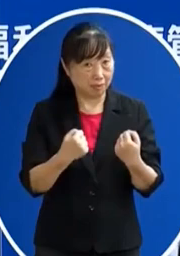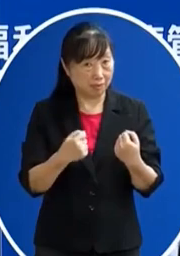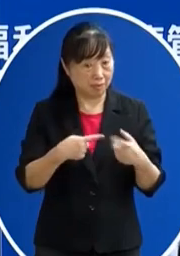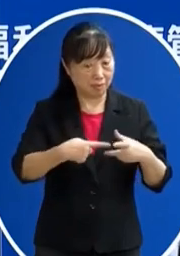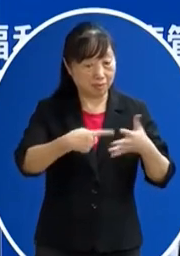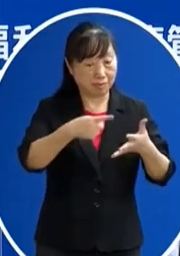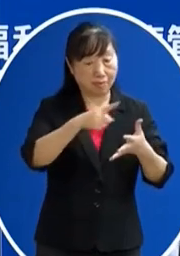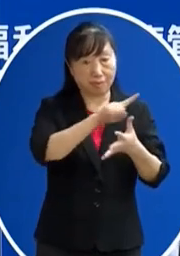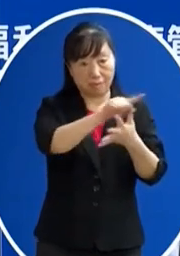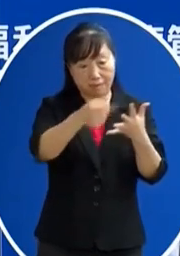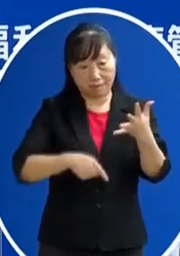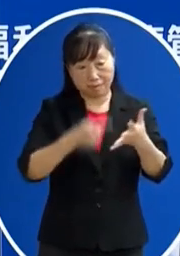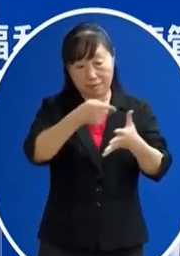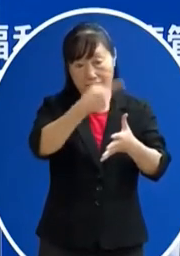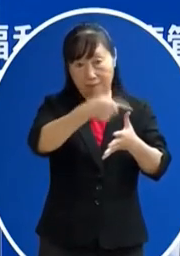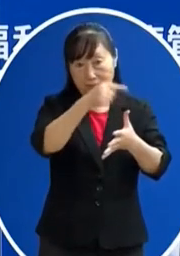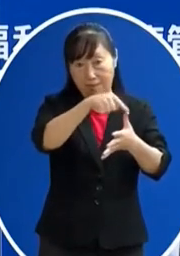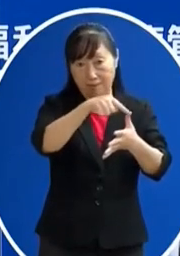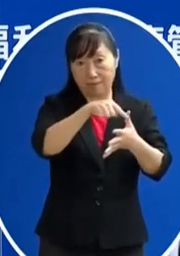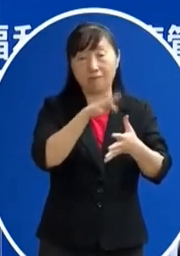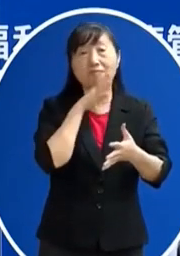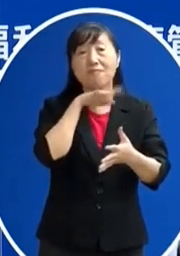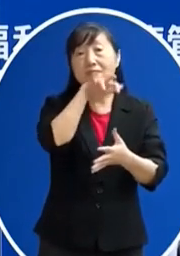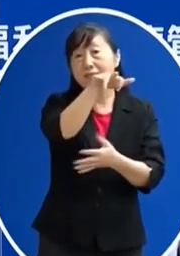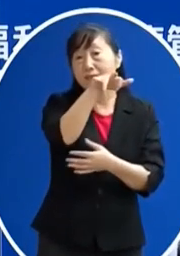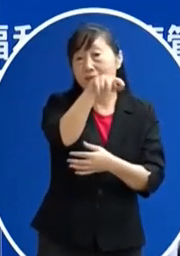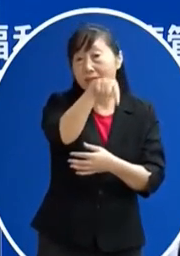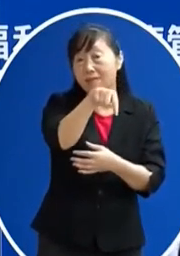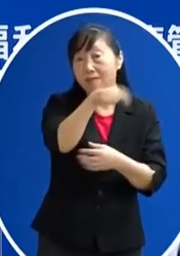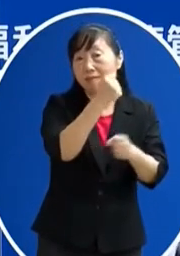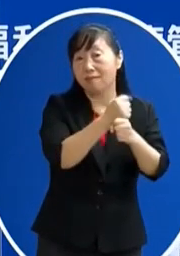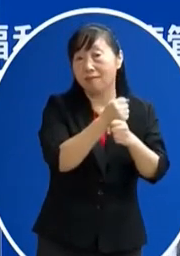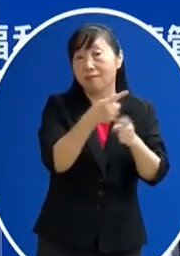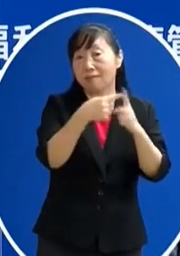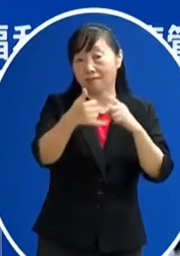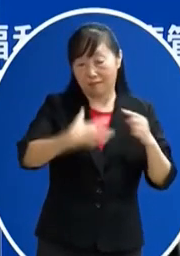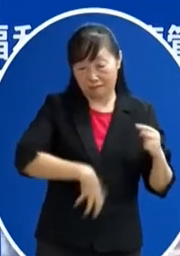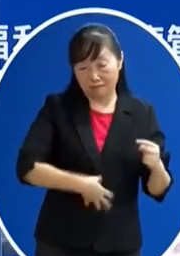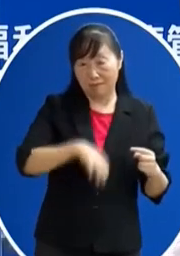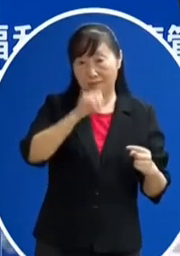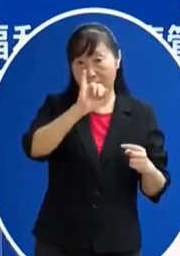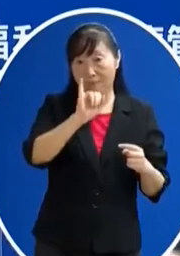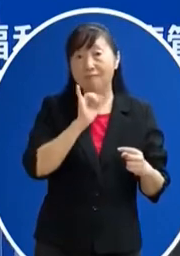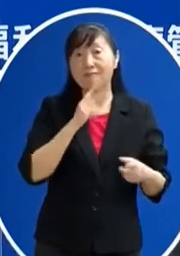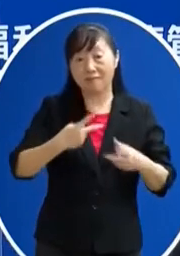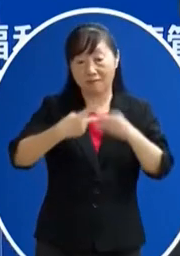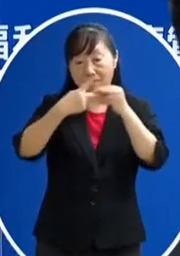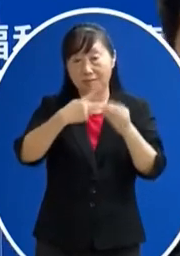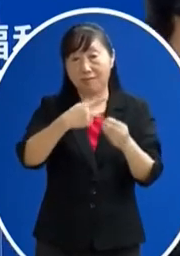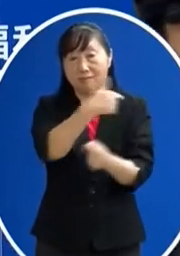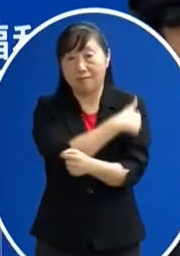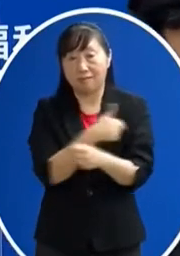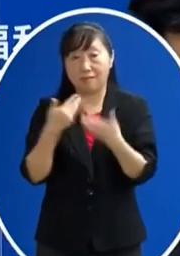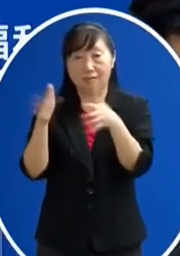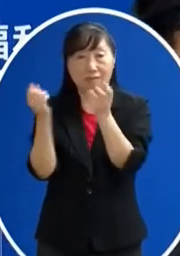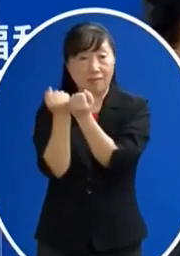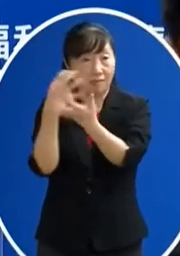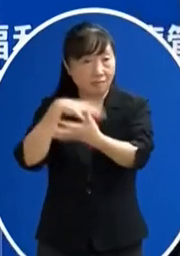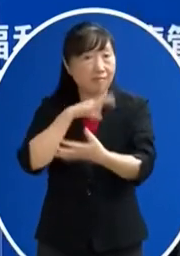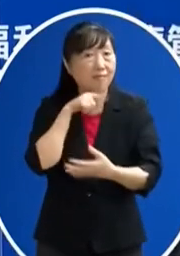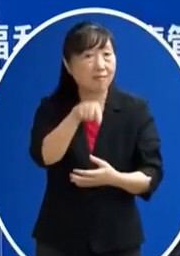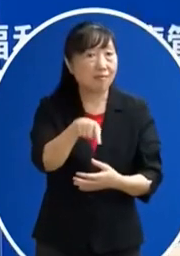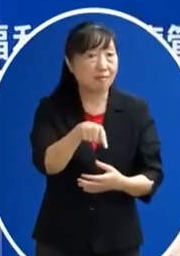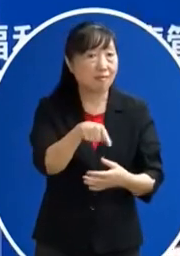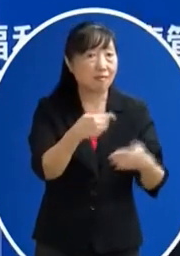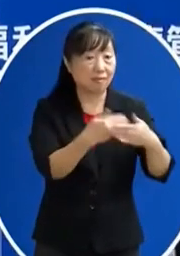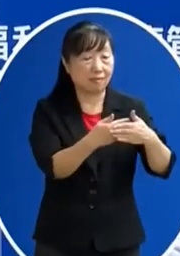第一类的接种对象，国际航空的机组员及孕妇的第二剂 Moderna 疫苗，维持于